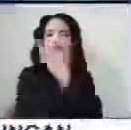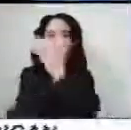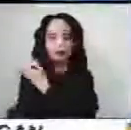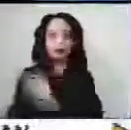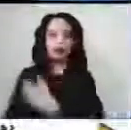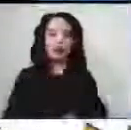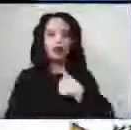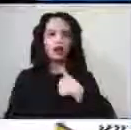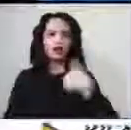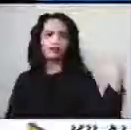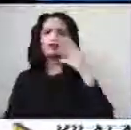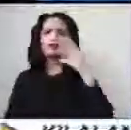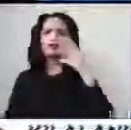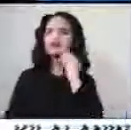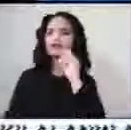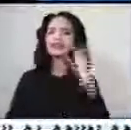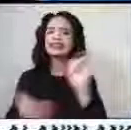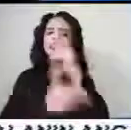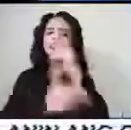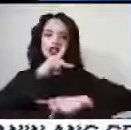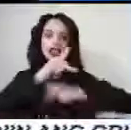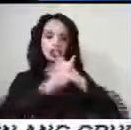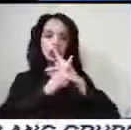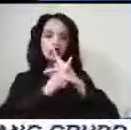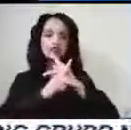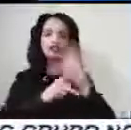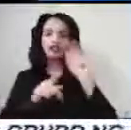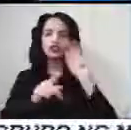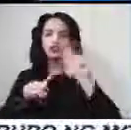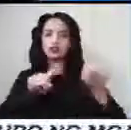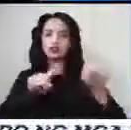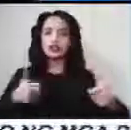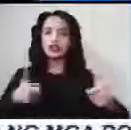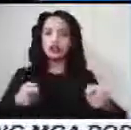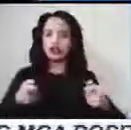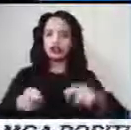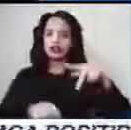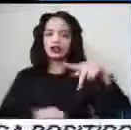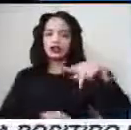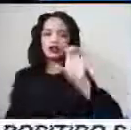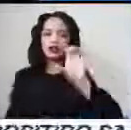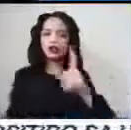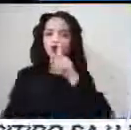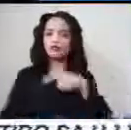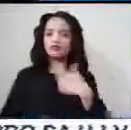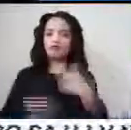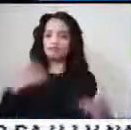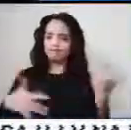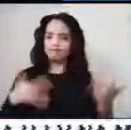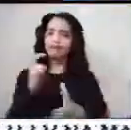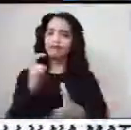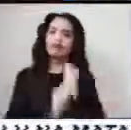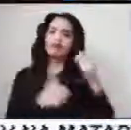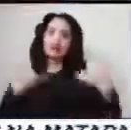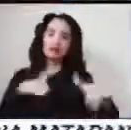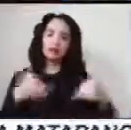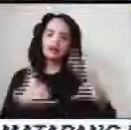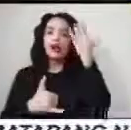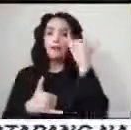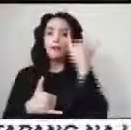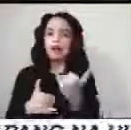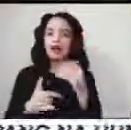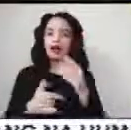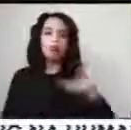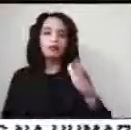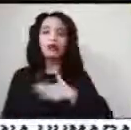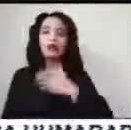Pero kasi lahat ng games na nilalaro for this console is nasa PS5. Mo lang pwedeng laruin. PS4 and PS5 exclusives. So it